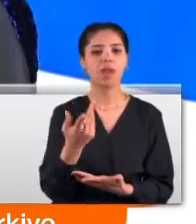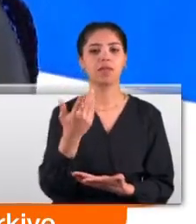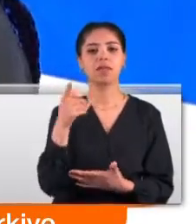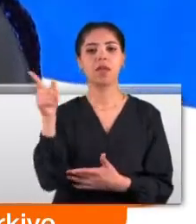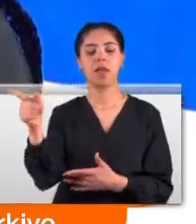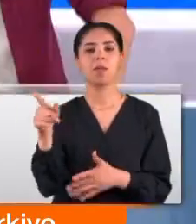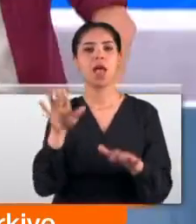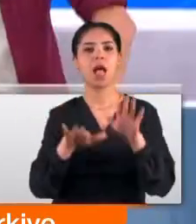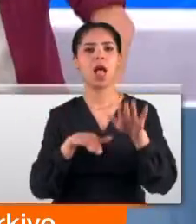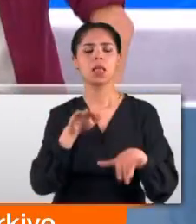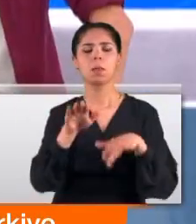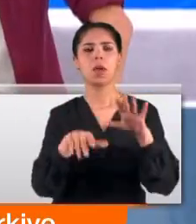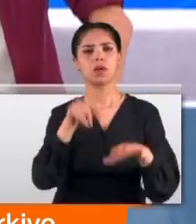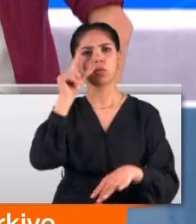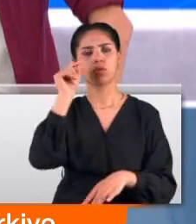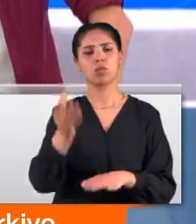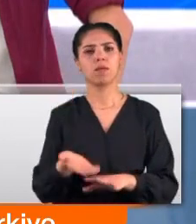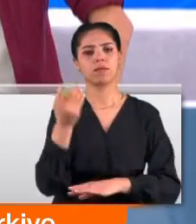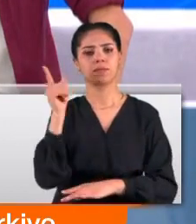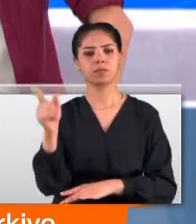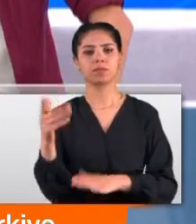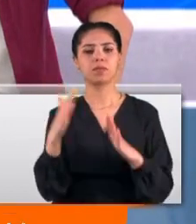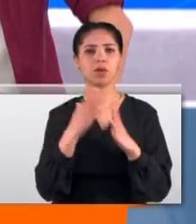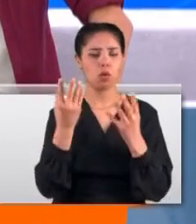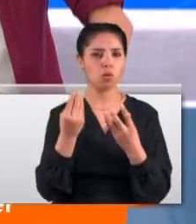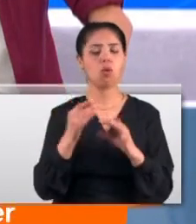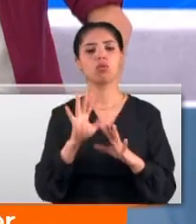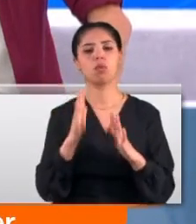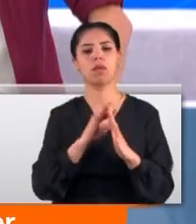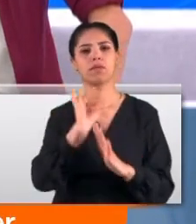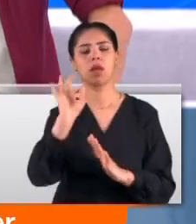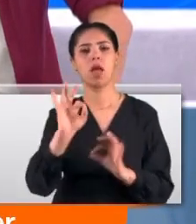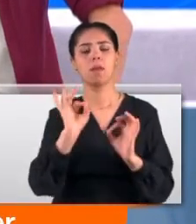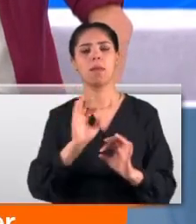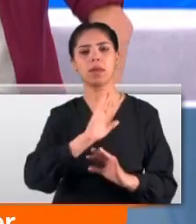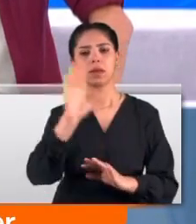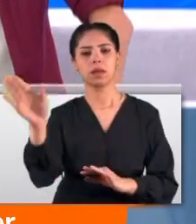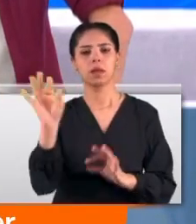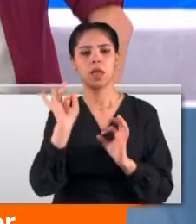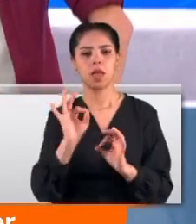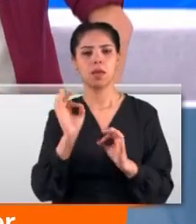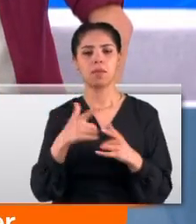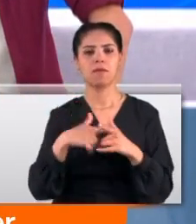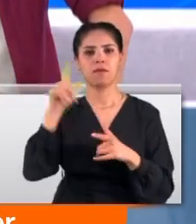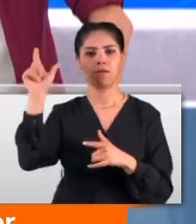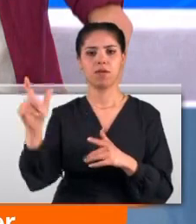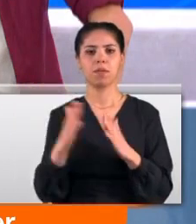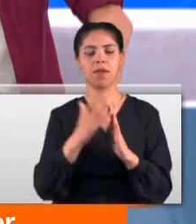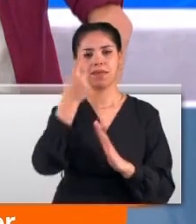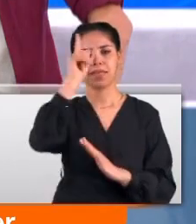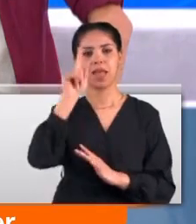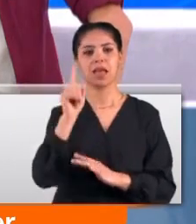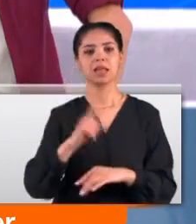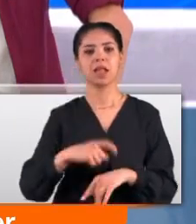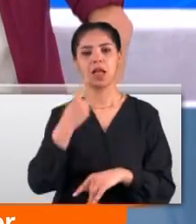isimde yoğunlaştı. Eşim Muhammed Recep Şilli evde olsun olmasın sürekli olarak evine gidiyordu. Gidişlerinde genellikle Fatma Şilli'nin evde yalnız olduğu